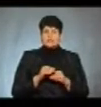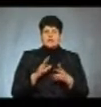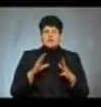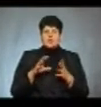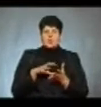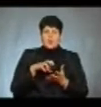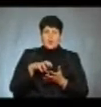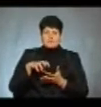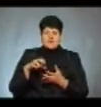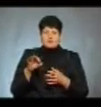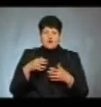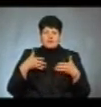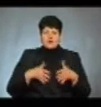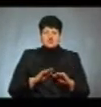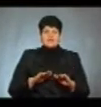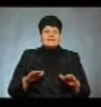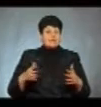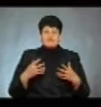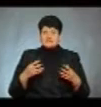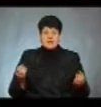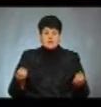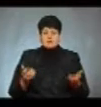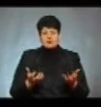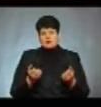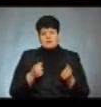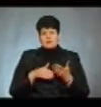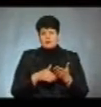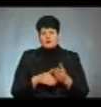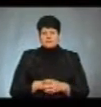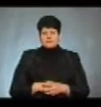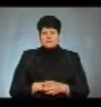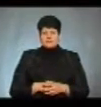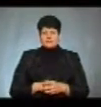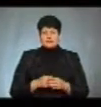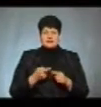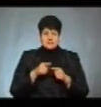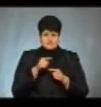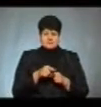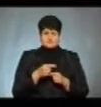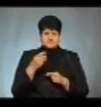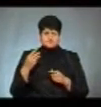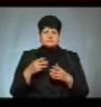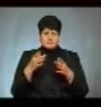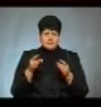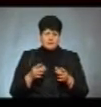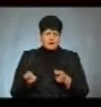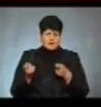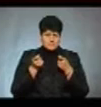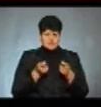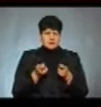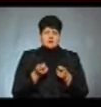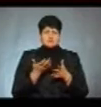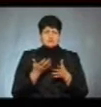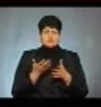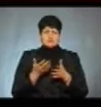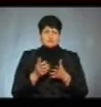дітей. І все, власне, отримувати цю допомогу. Тобто саме такий пакет документів потрібно підготувати, відповідно принести його